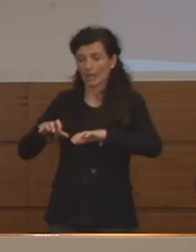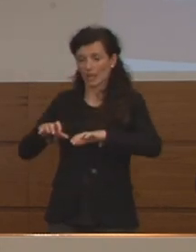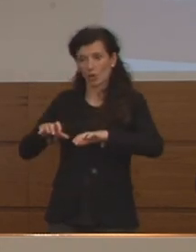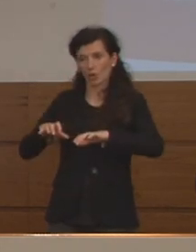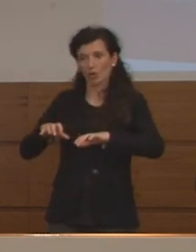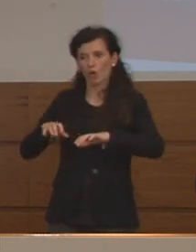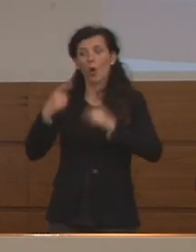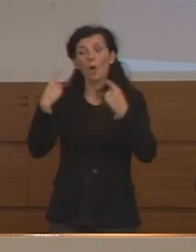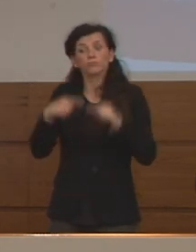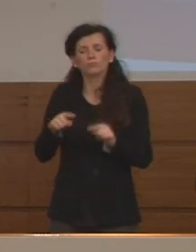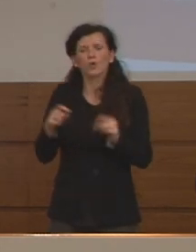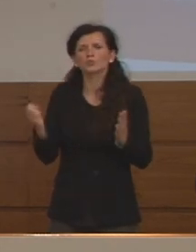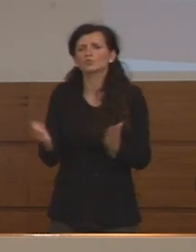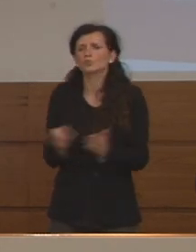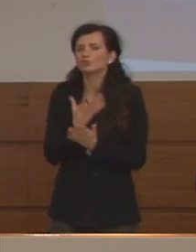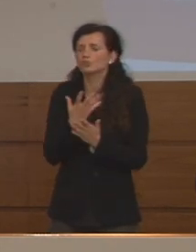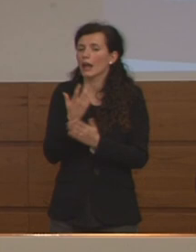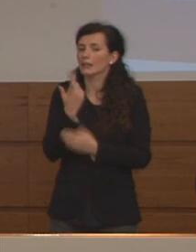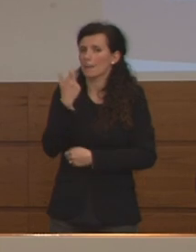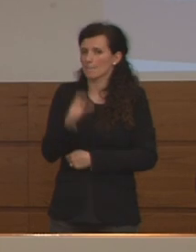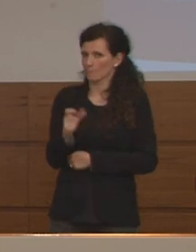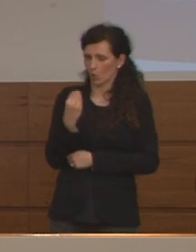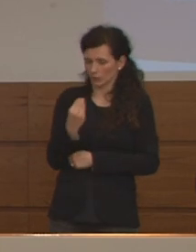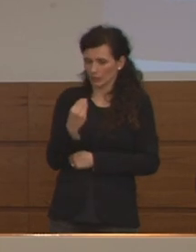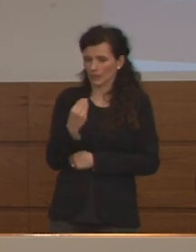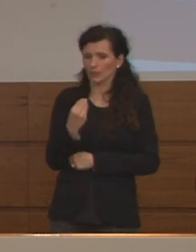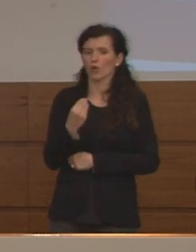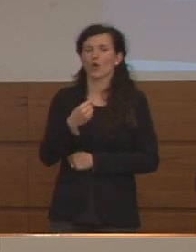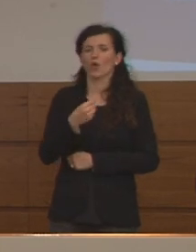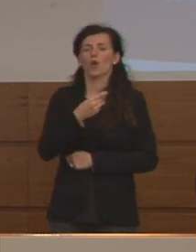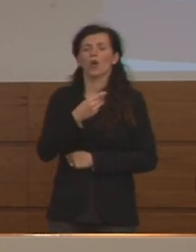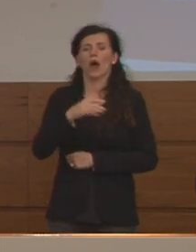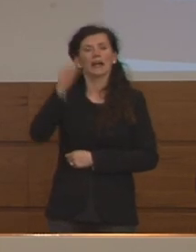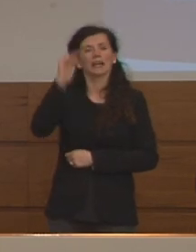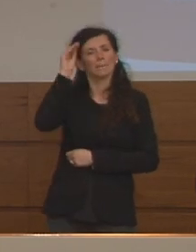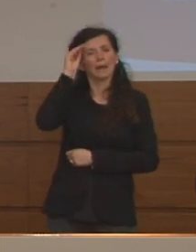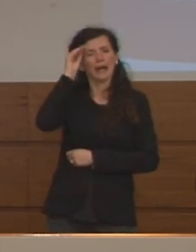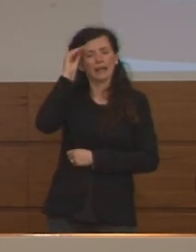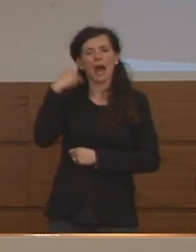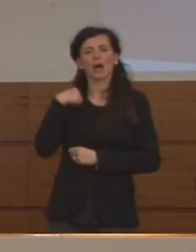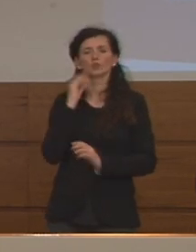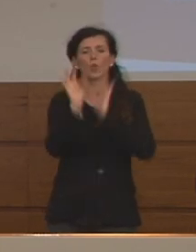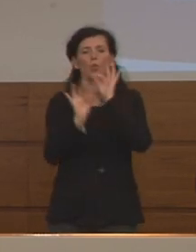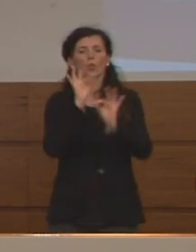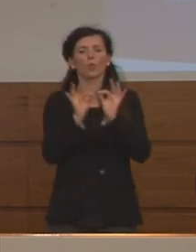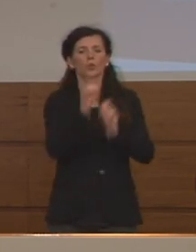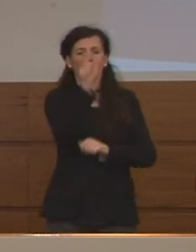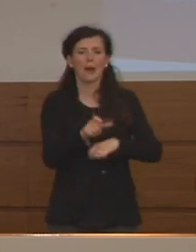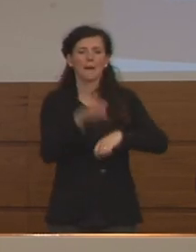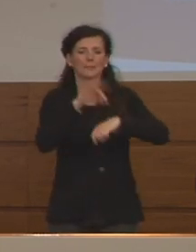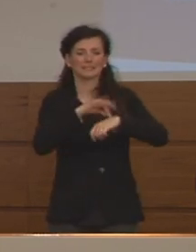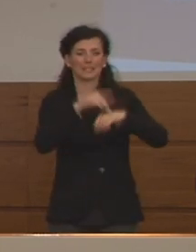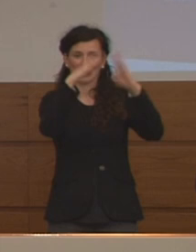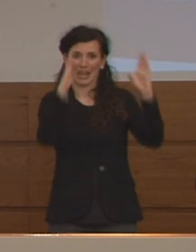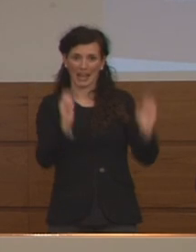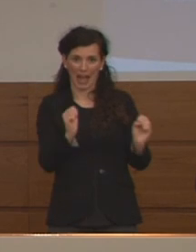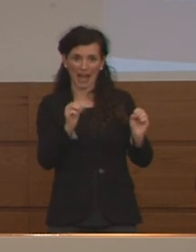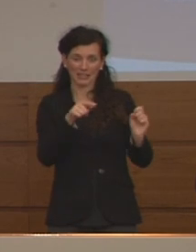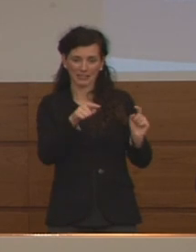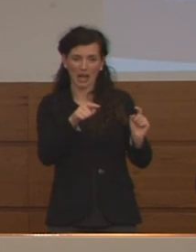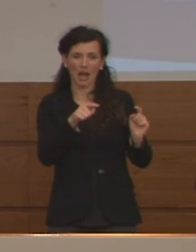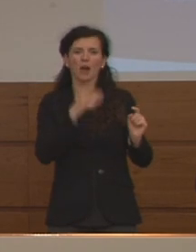perché abbiamo imparato ad assistere i pazienti a casa quindi siamo più preparati anche a non avere la necessità di